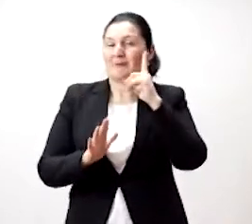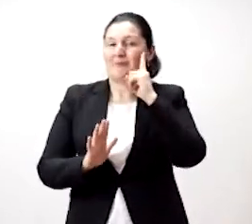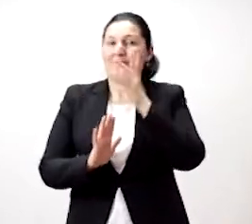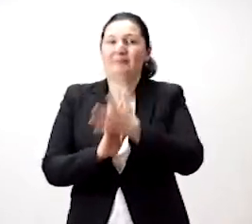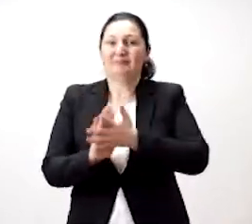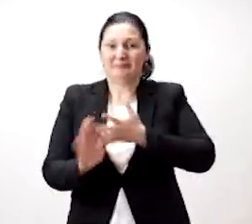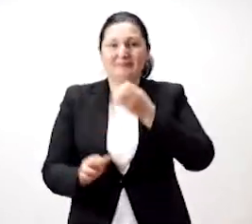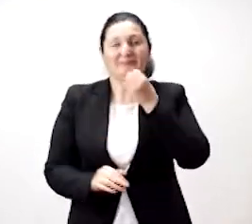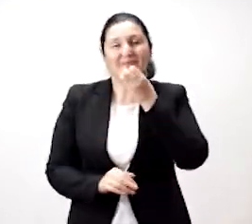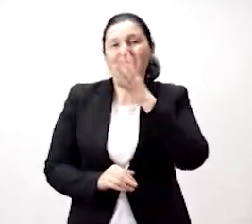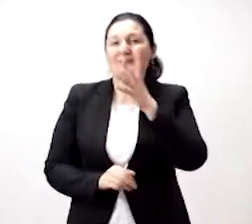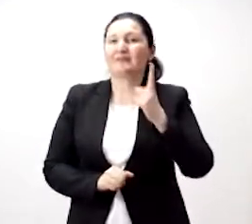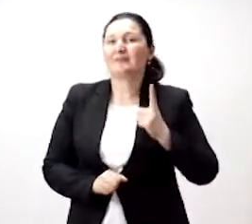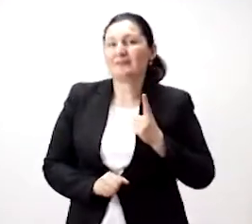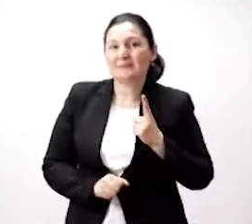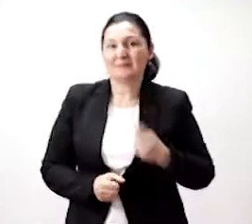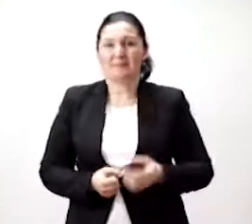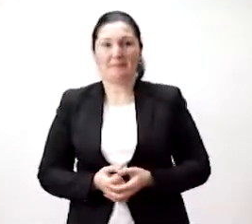میفهمید.